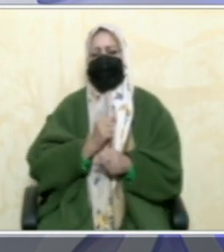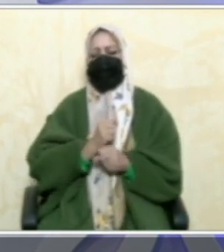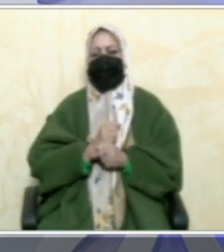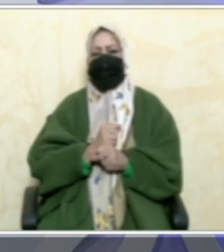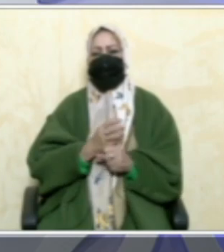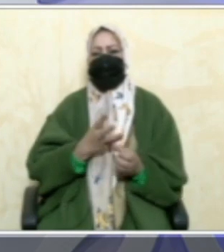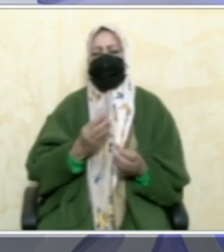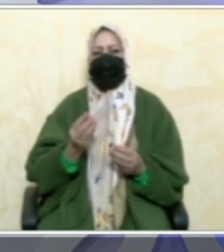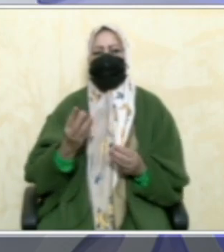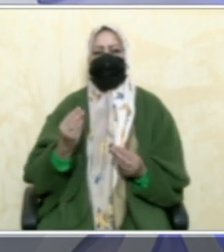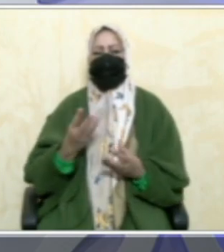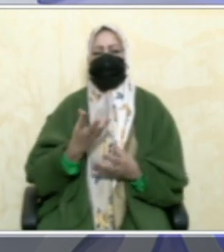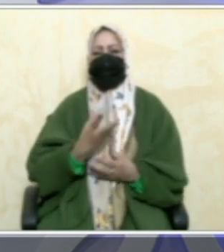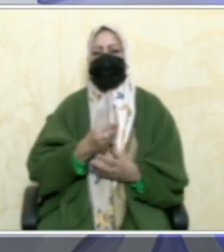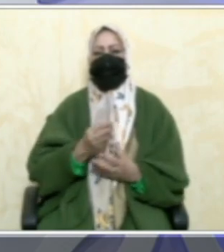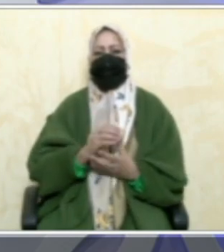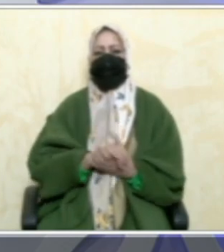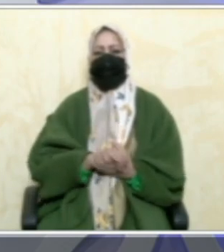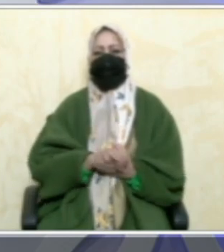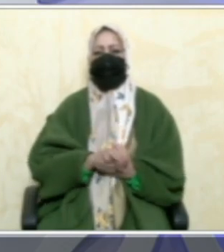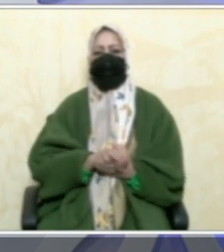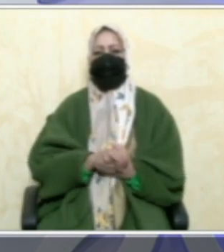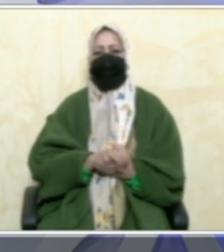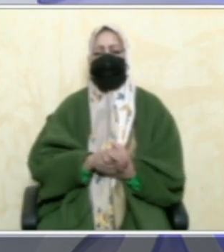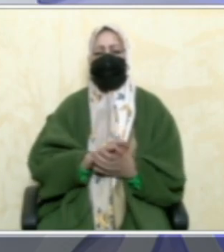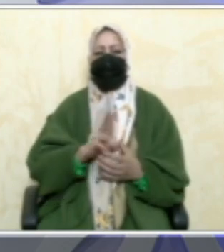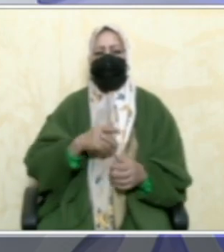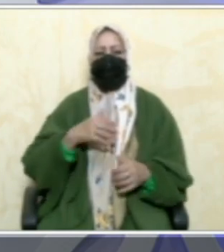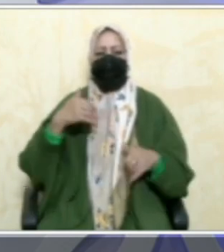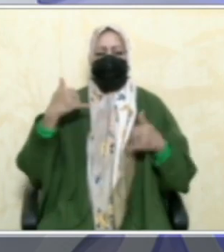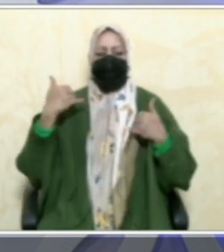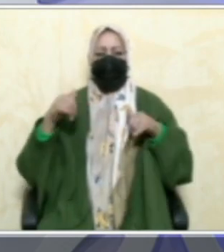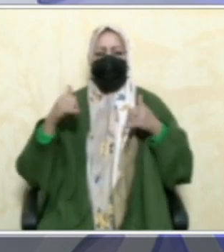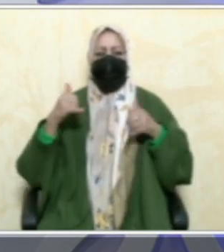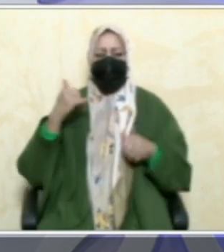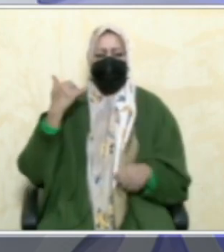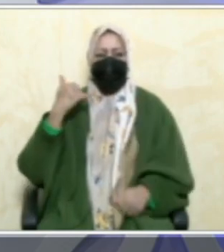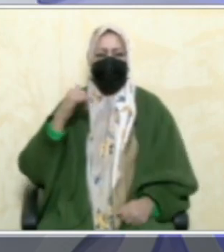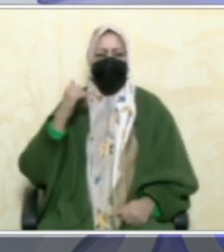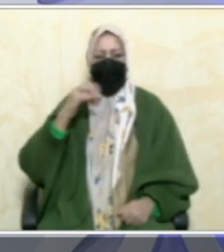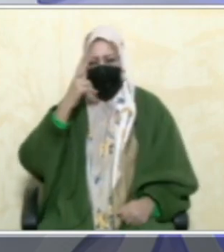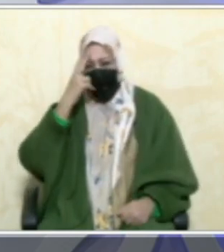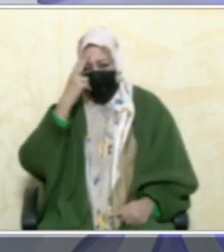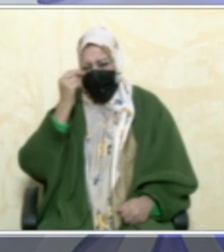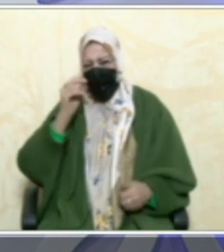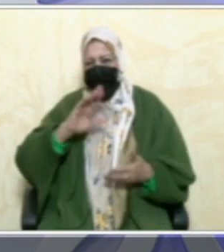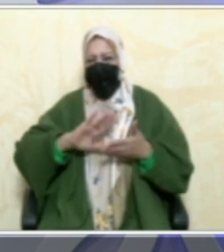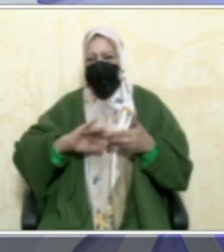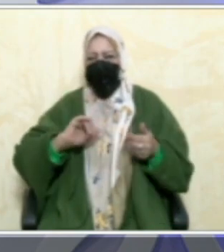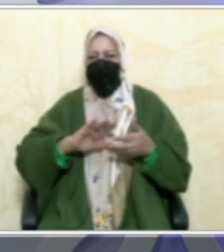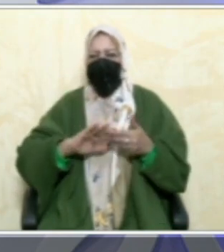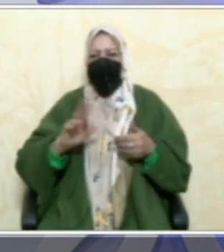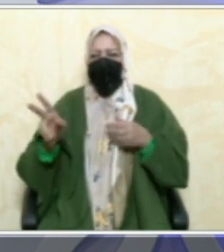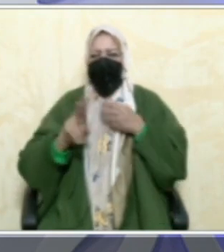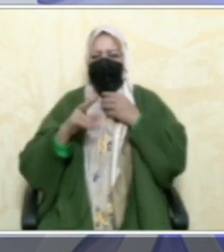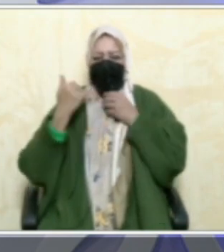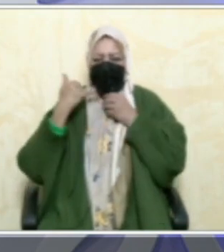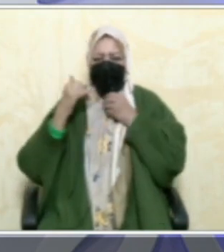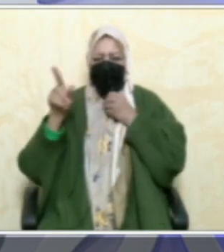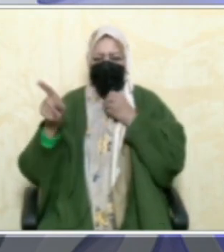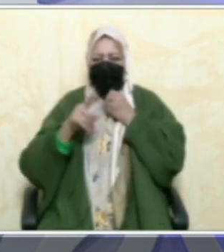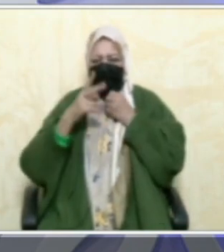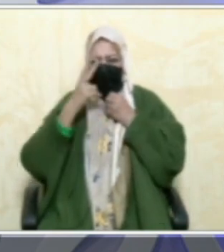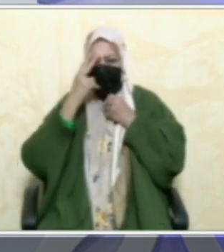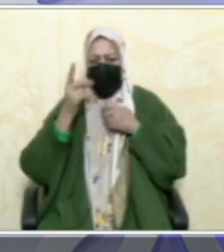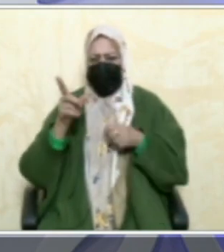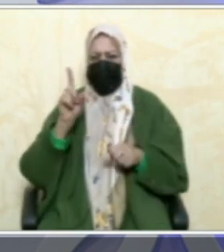المتصهينين العرب الذين هم أشد صهينة من الصهيونيين أنفسهم، في